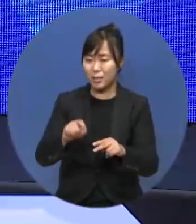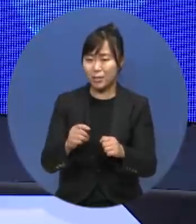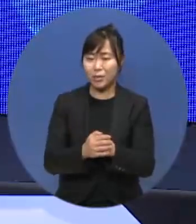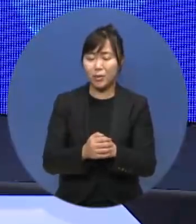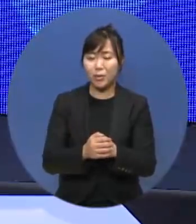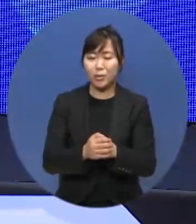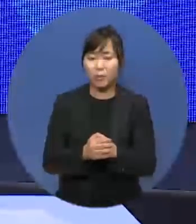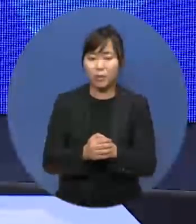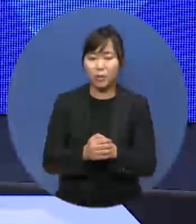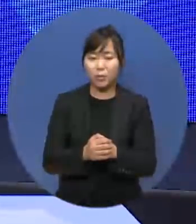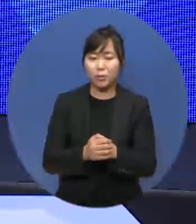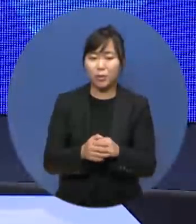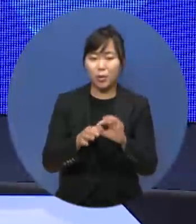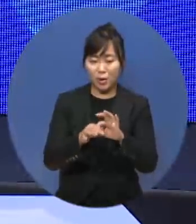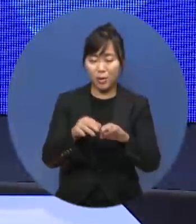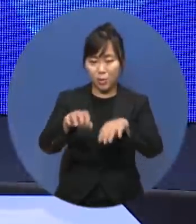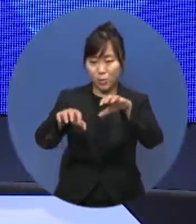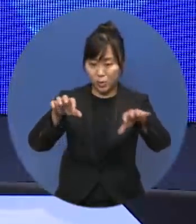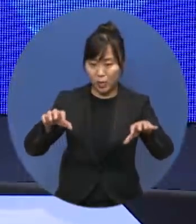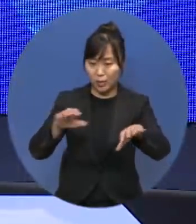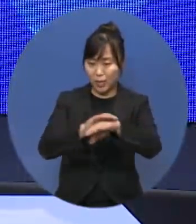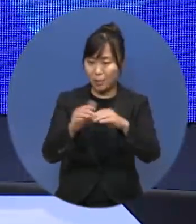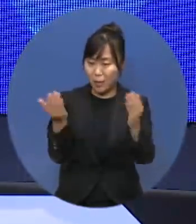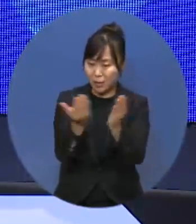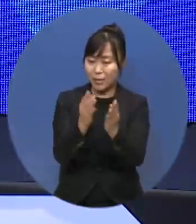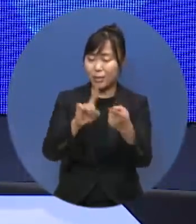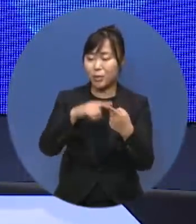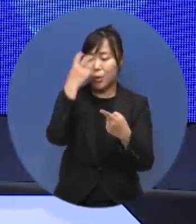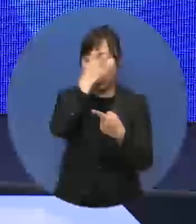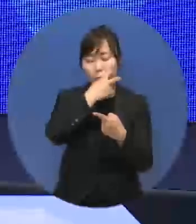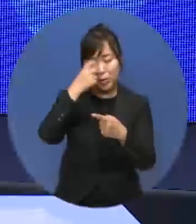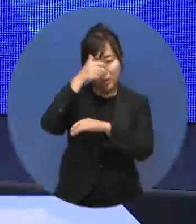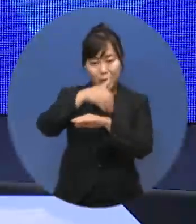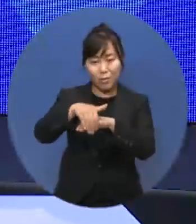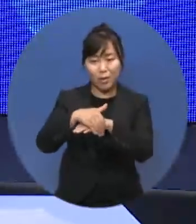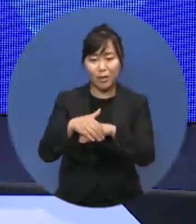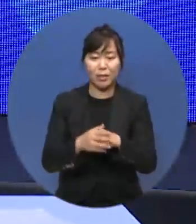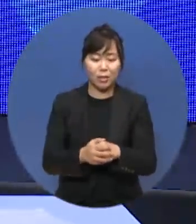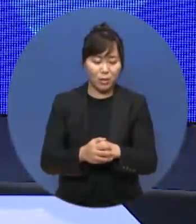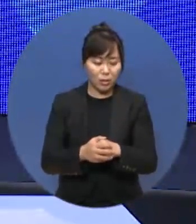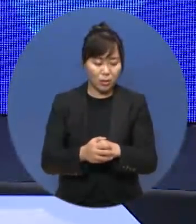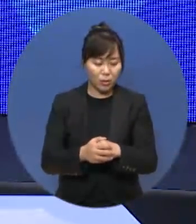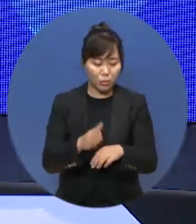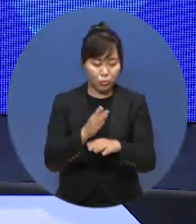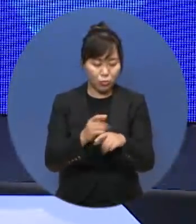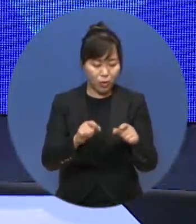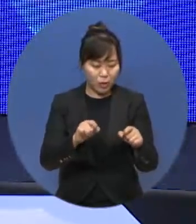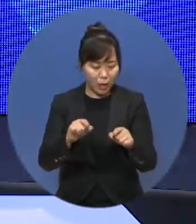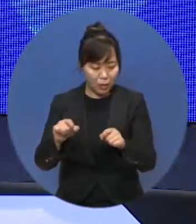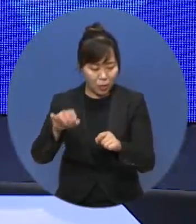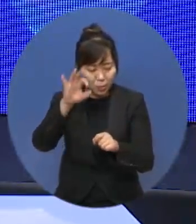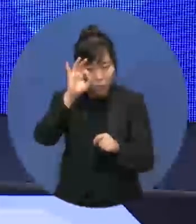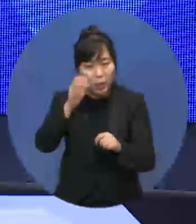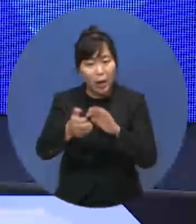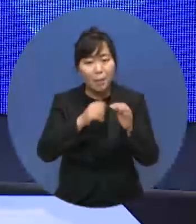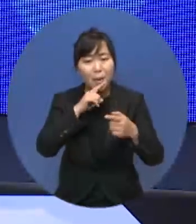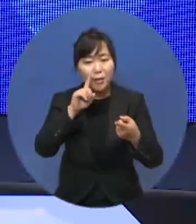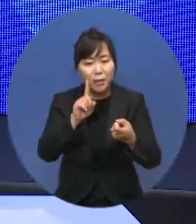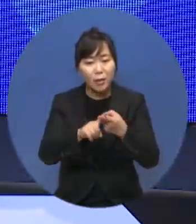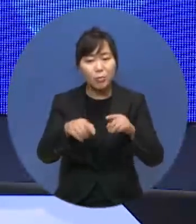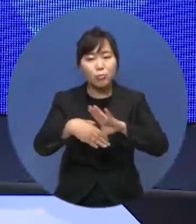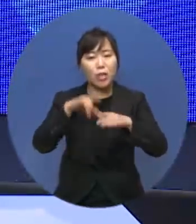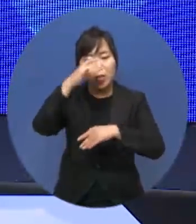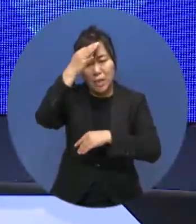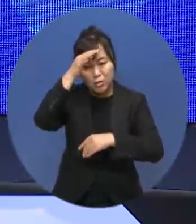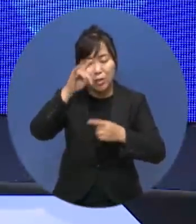대한 검토라든지 현장 적용 이러한 것들을 좀 검토를 할 예정이고 이제 중장기적으로는 또 앞에서 말씀드렸던 것처럼 문화예술에